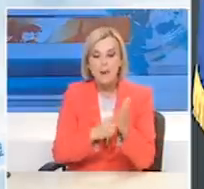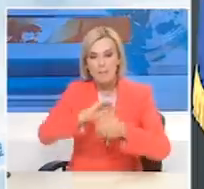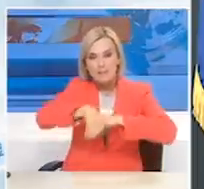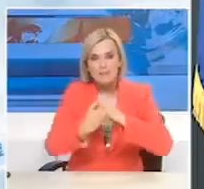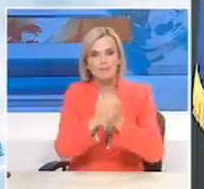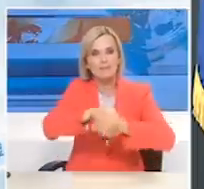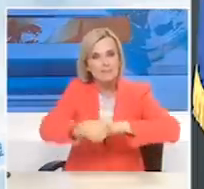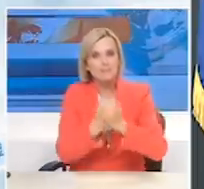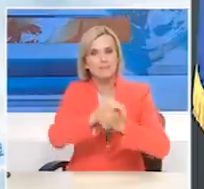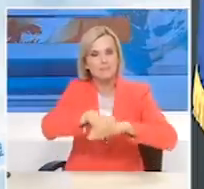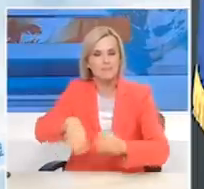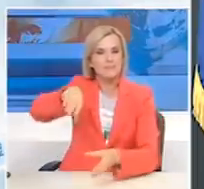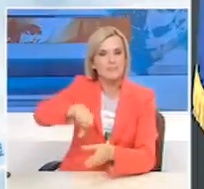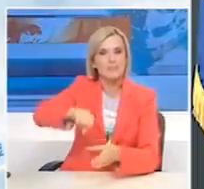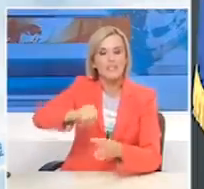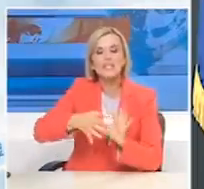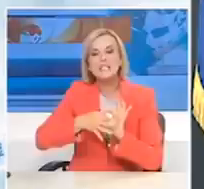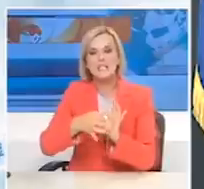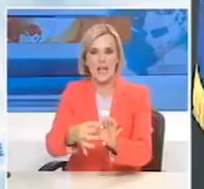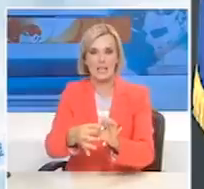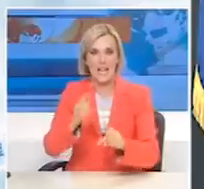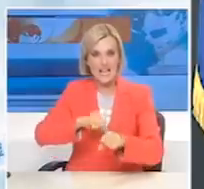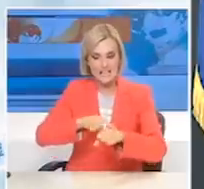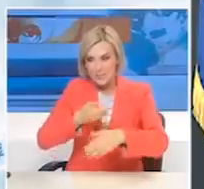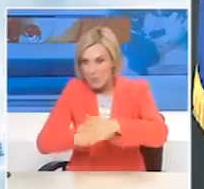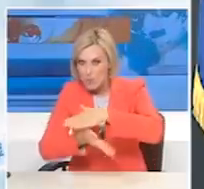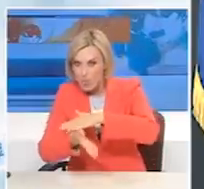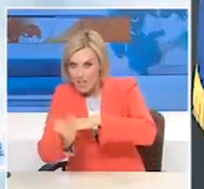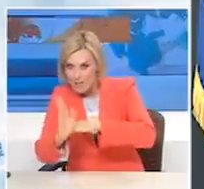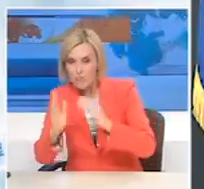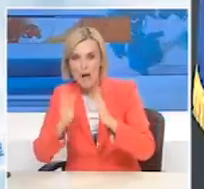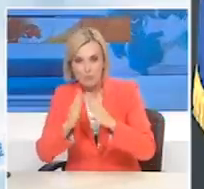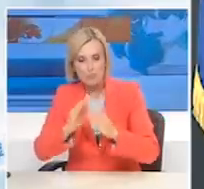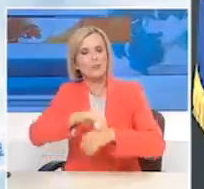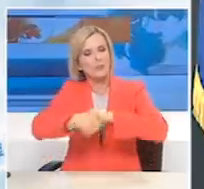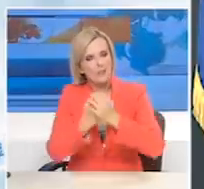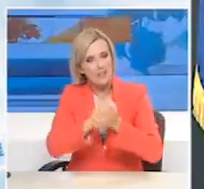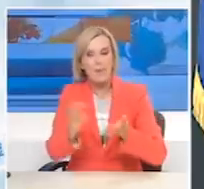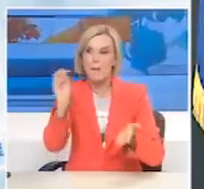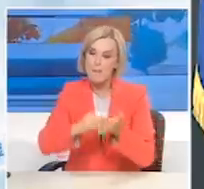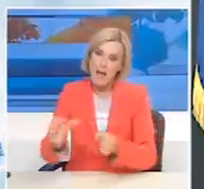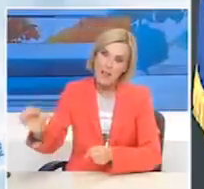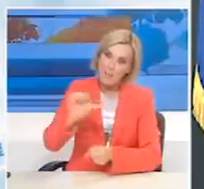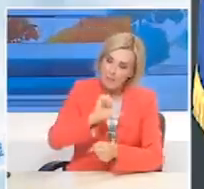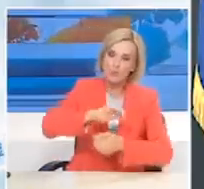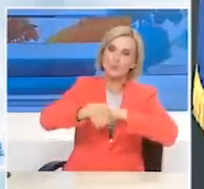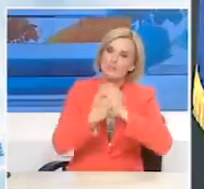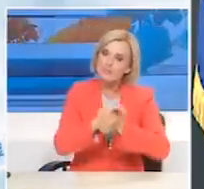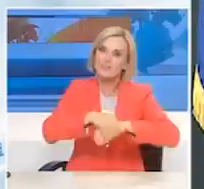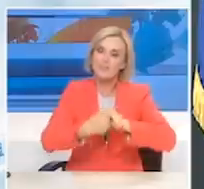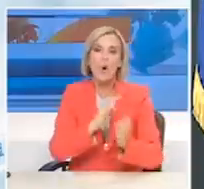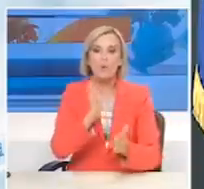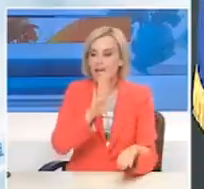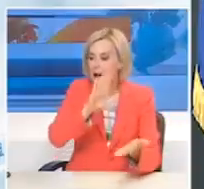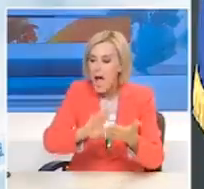μας, οπωσδήποτε, μετά από εξόδους από το σπίτι και επιστροφή σε αυτό και οποιαδήποτε επαφή με άψυχο περιβάλλον και φυσικά